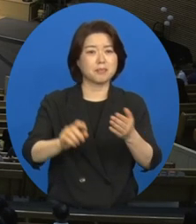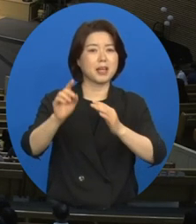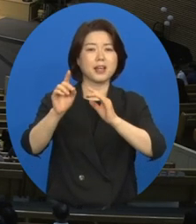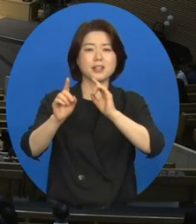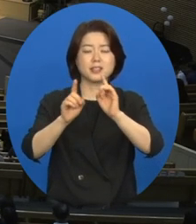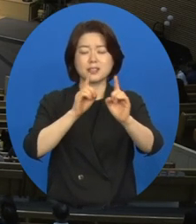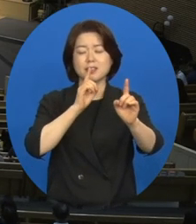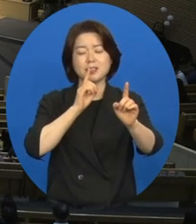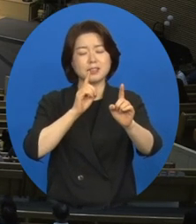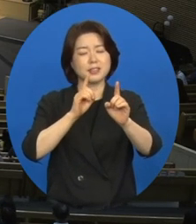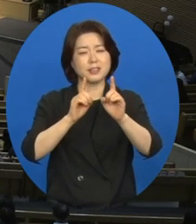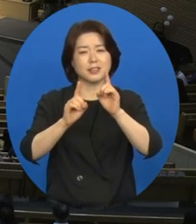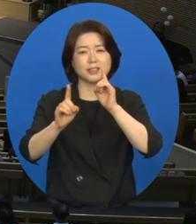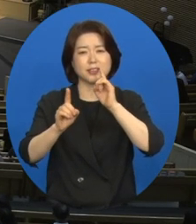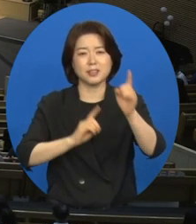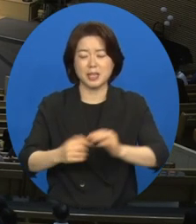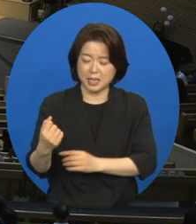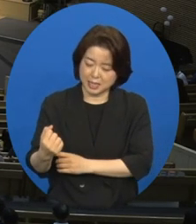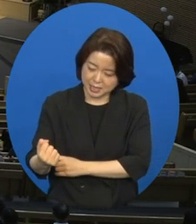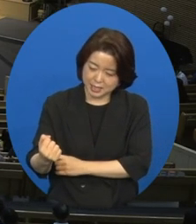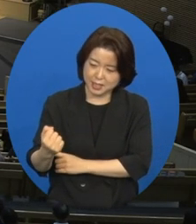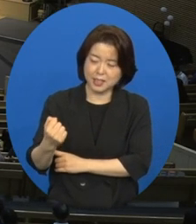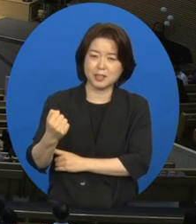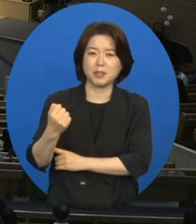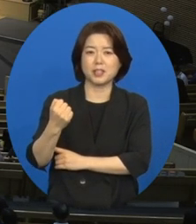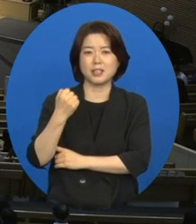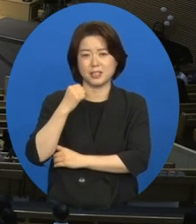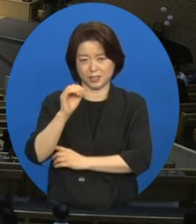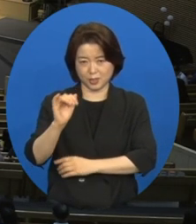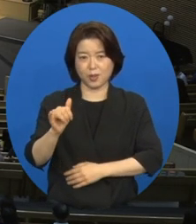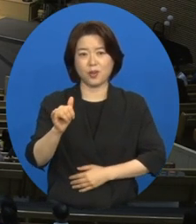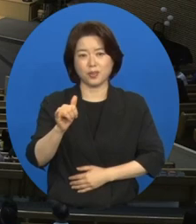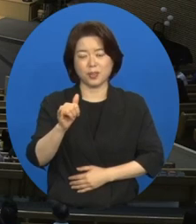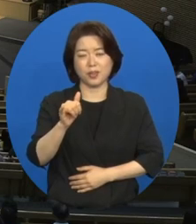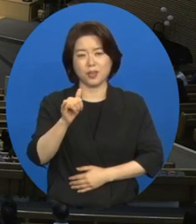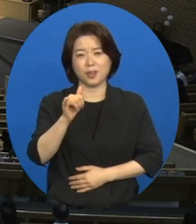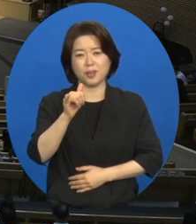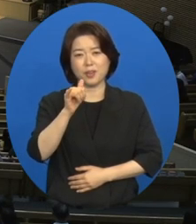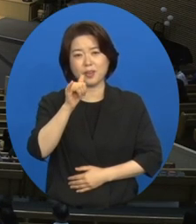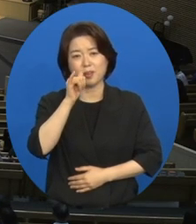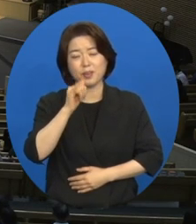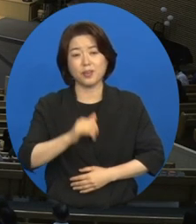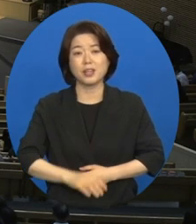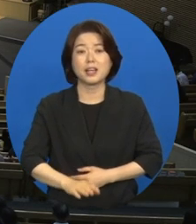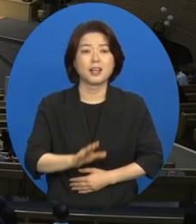기록된 말씀 힘이 있어서